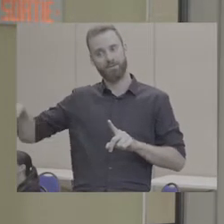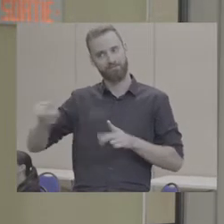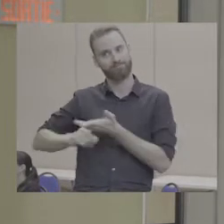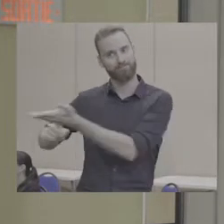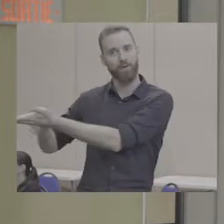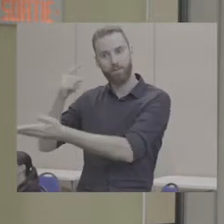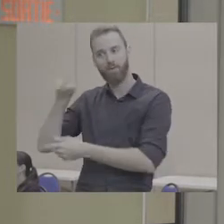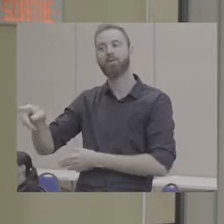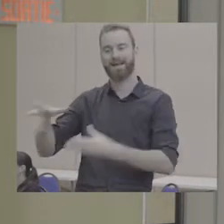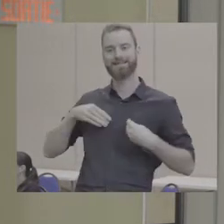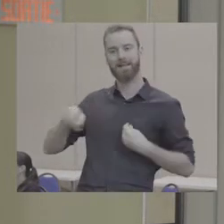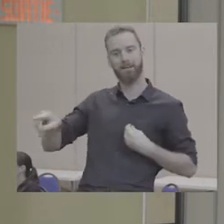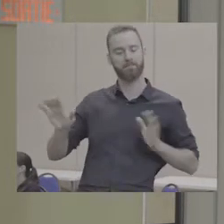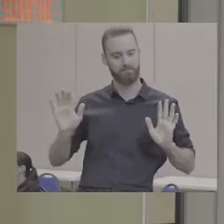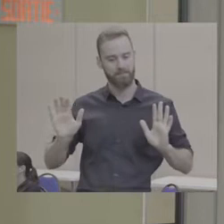aussi.